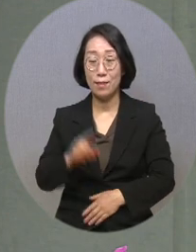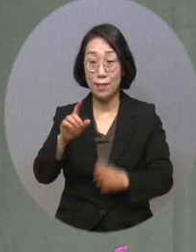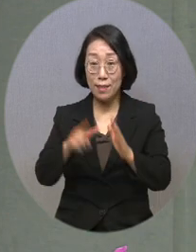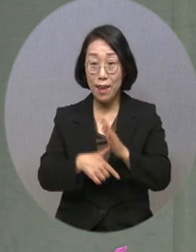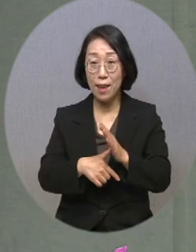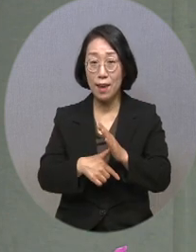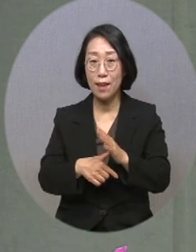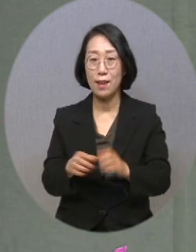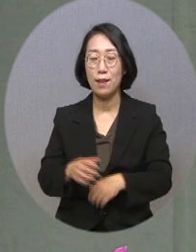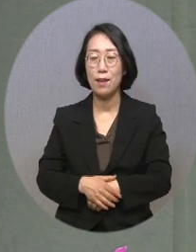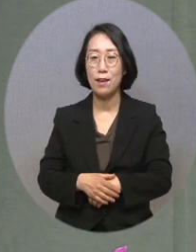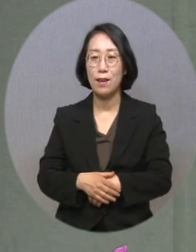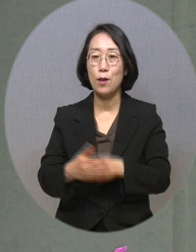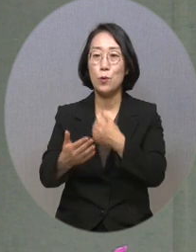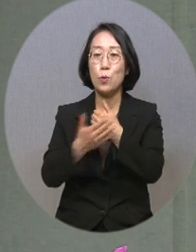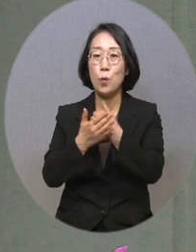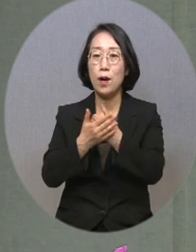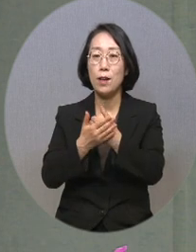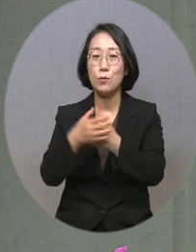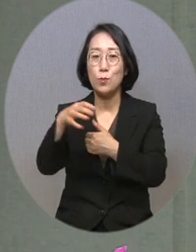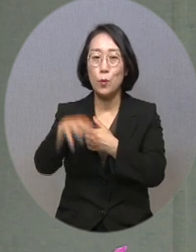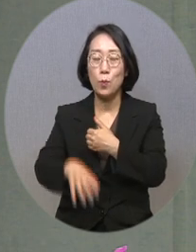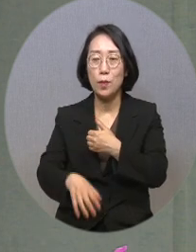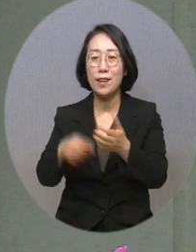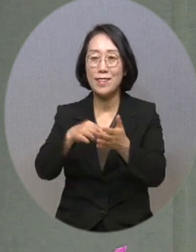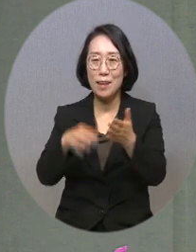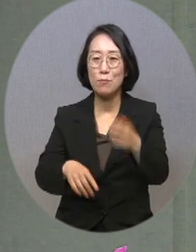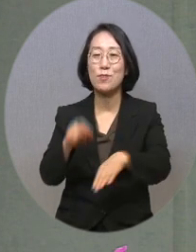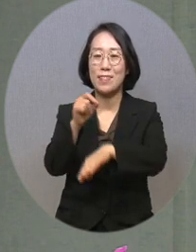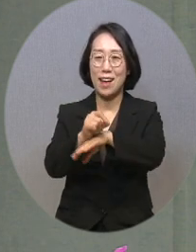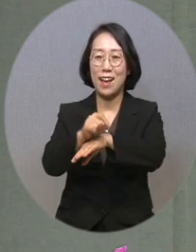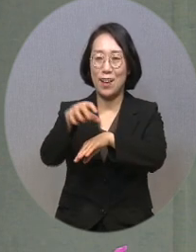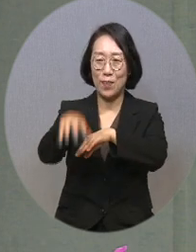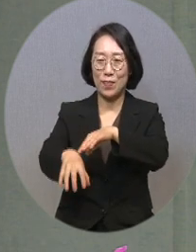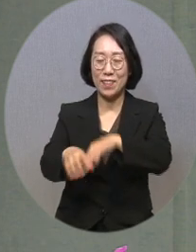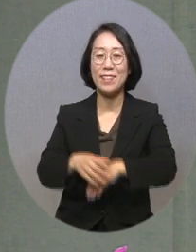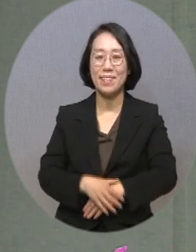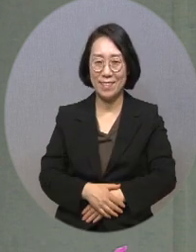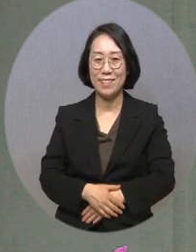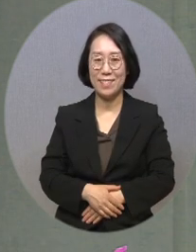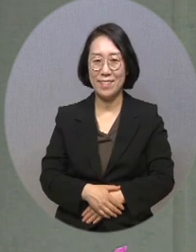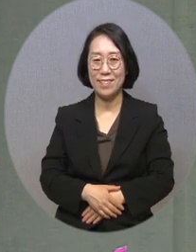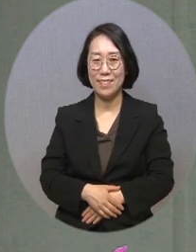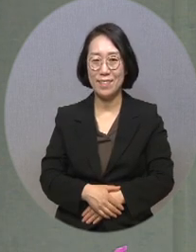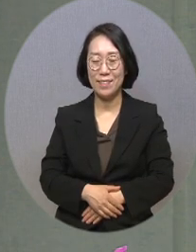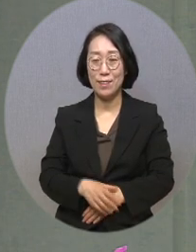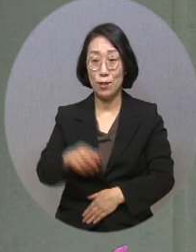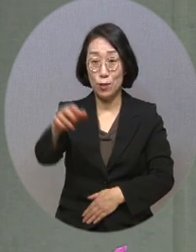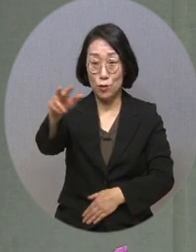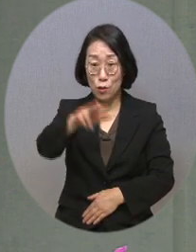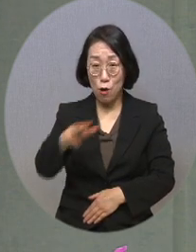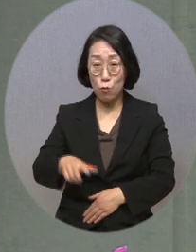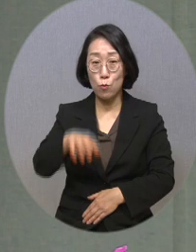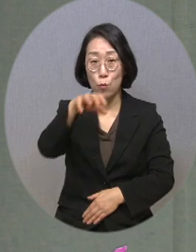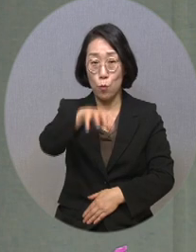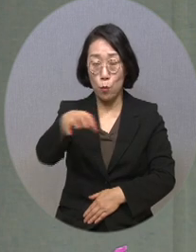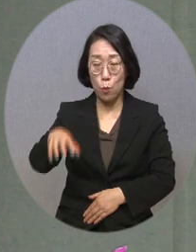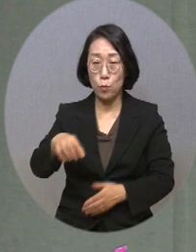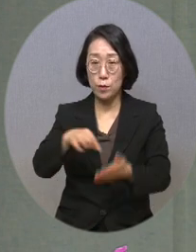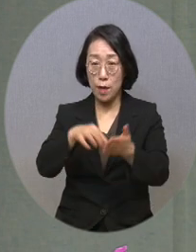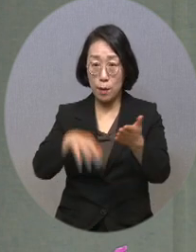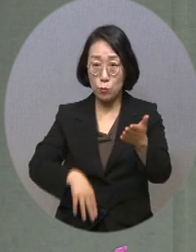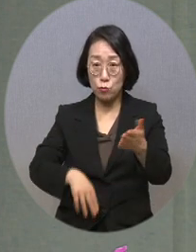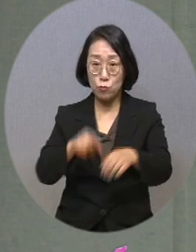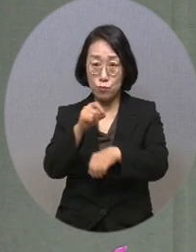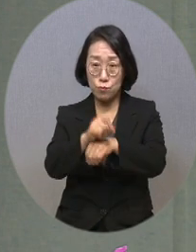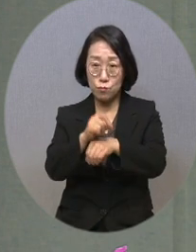꼭 찾아가는 분이 있죠. 그게 바로 세무사입니다. 그런데 이 전국에 과연